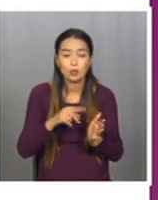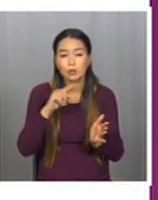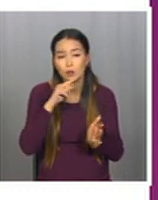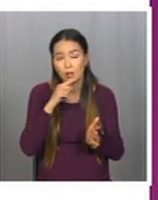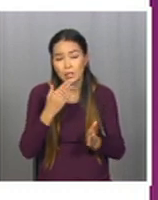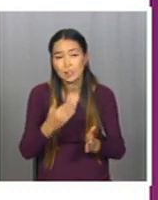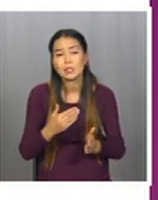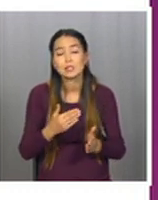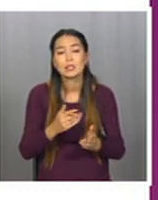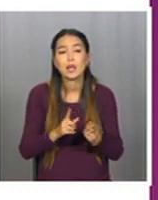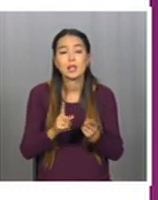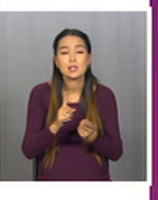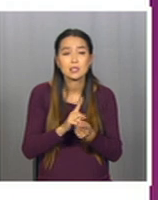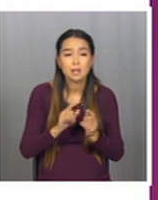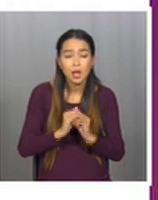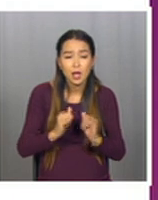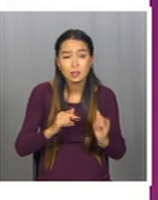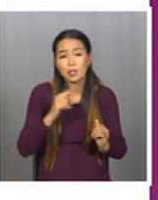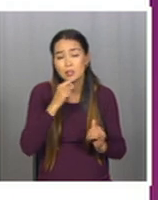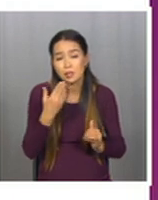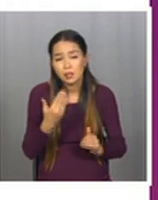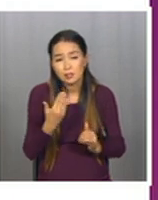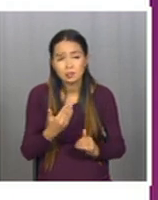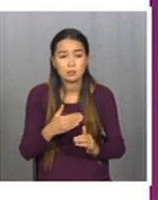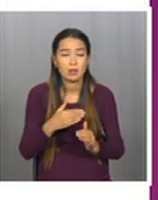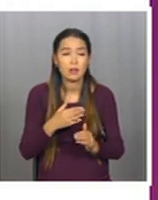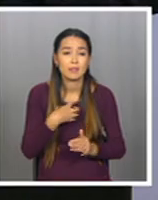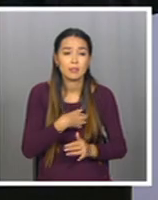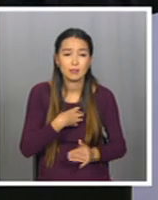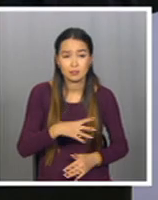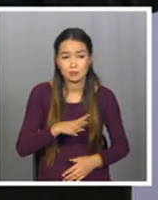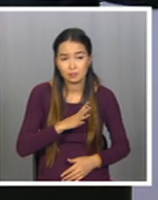экономиканың элементтері енгізілумен ерекшеленді.